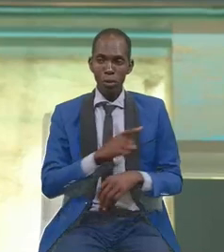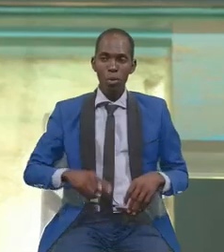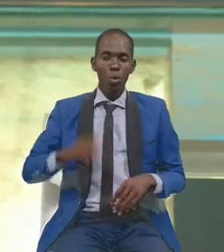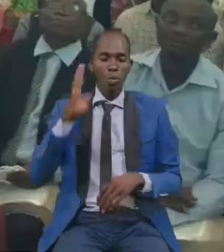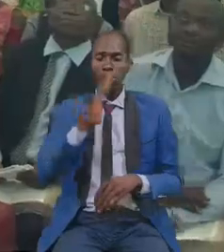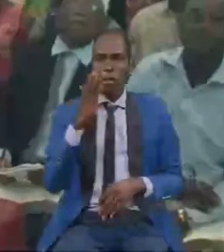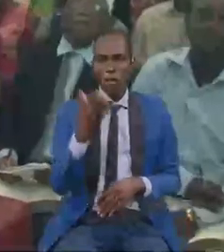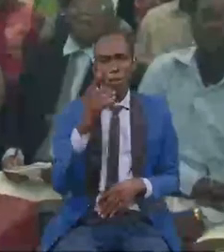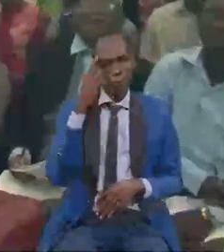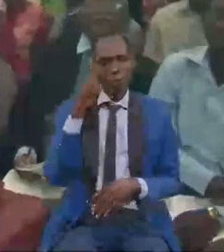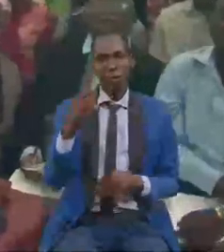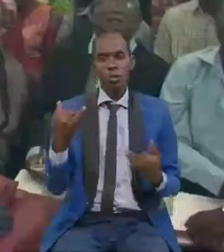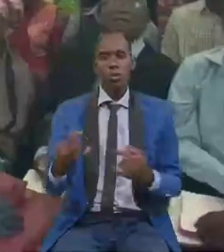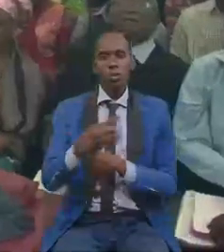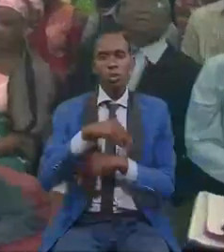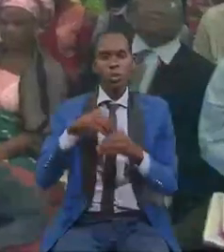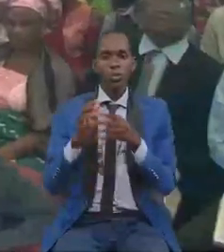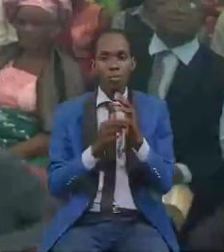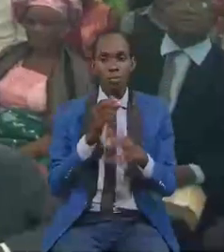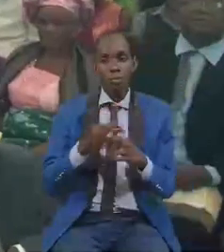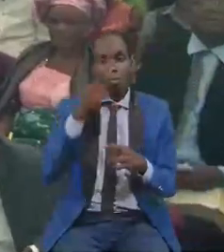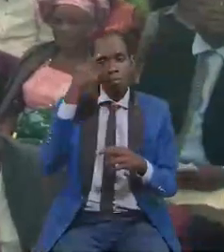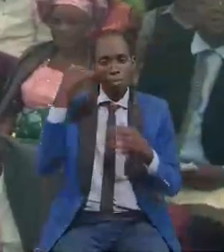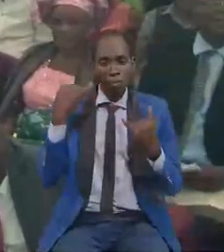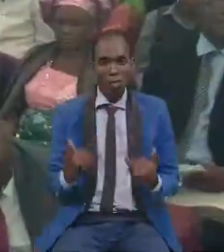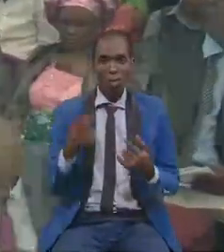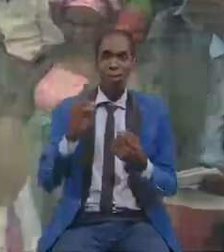être disponible pour vous ce jour. Or, à